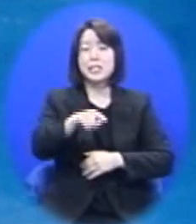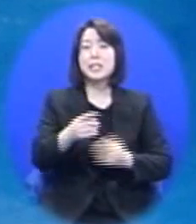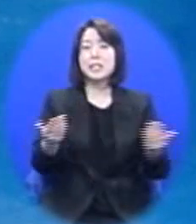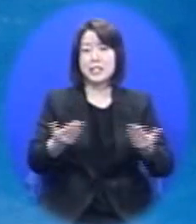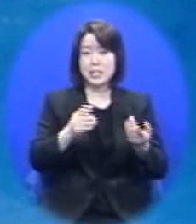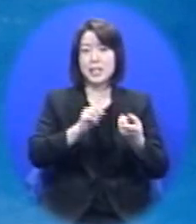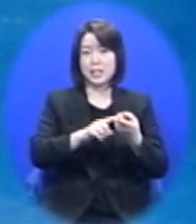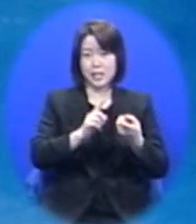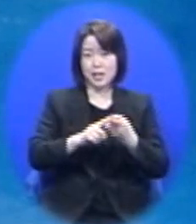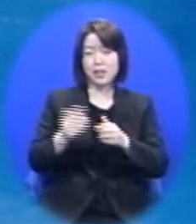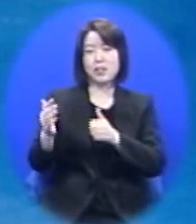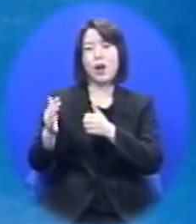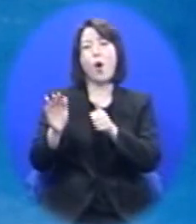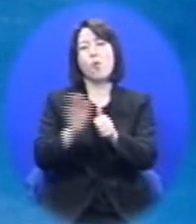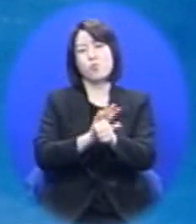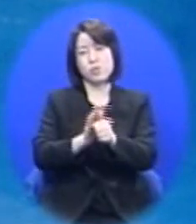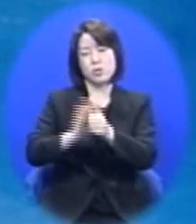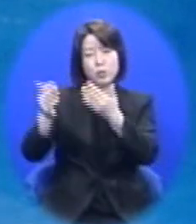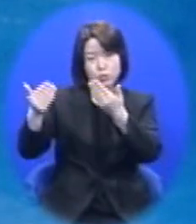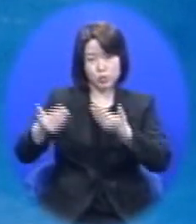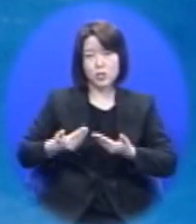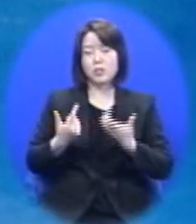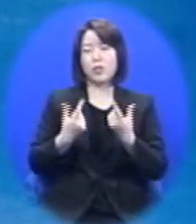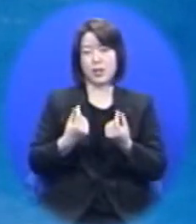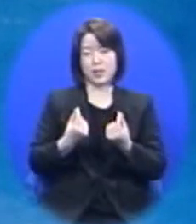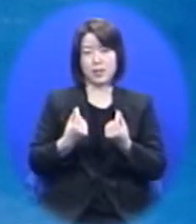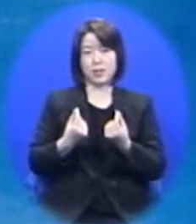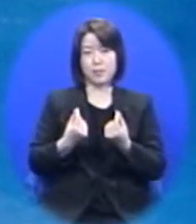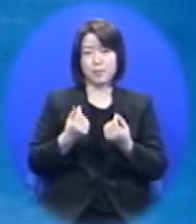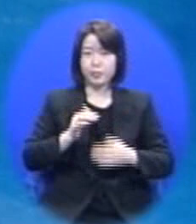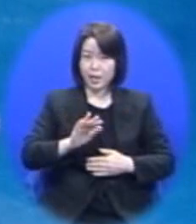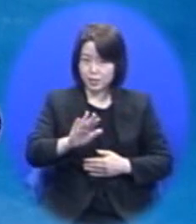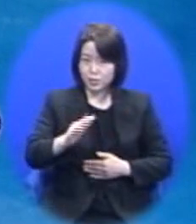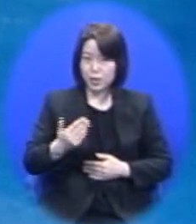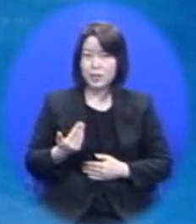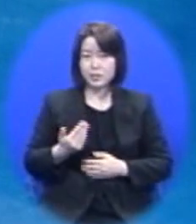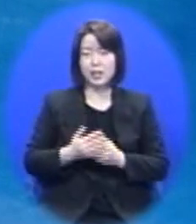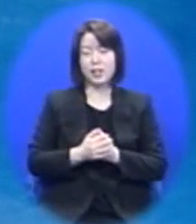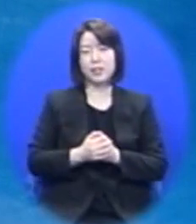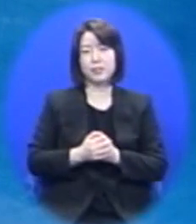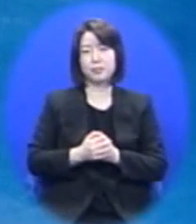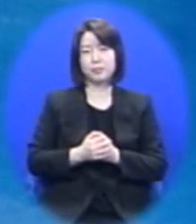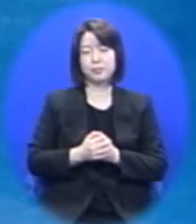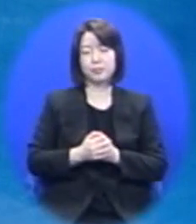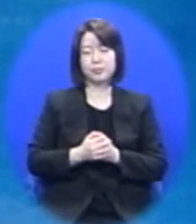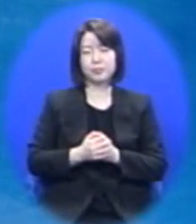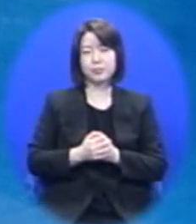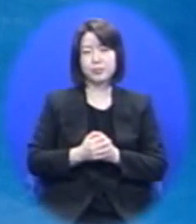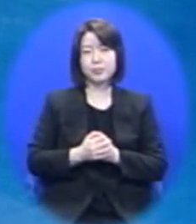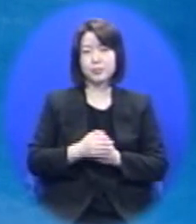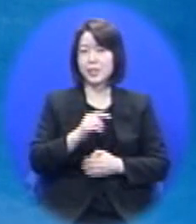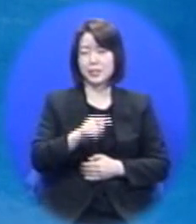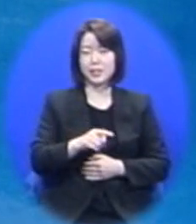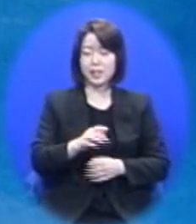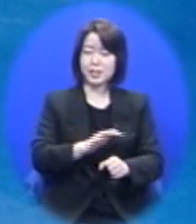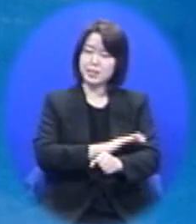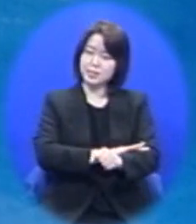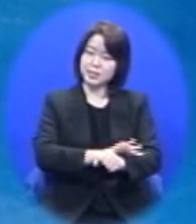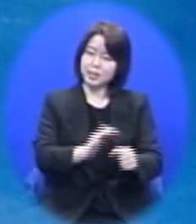것에 대한 위로를 주시는 것 같았어요, 느낌이. 최근에, 아, 이게 잘하는